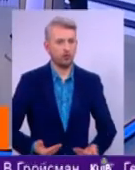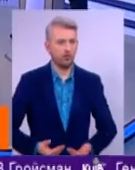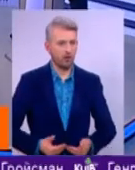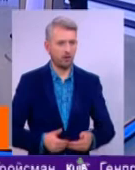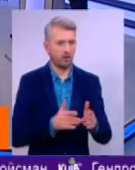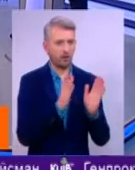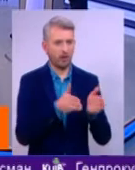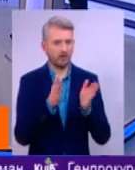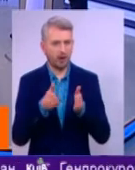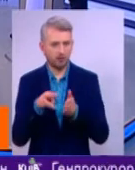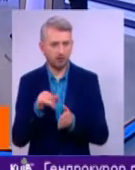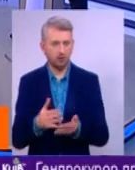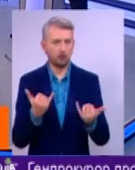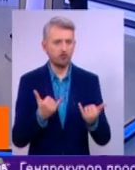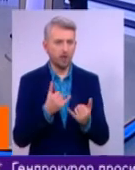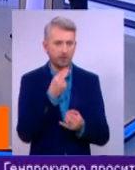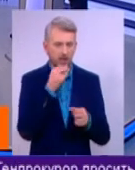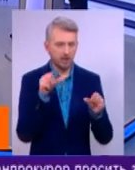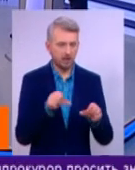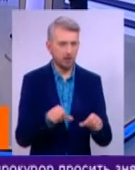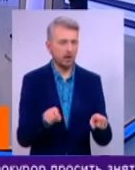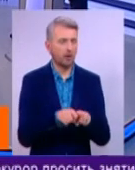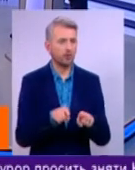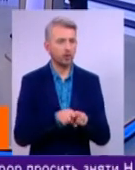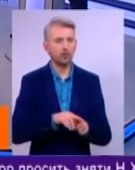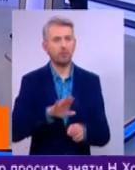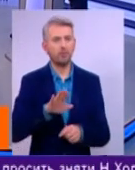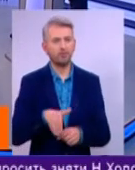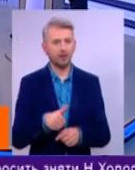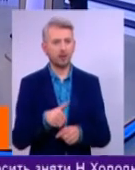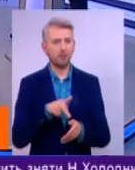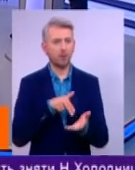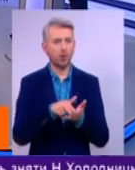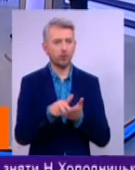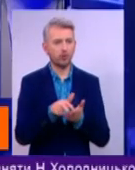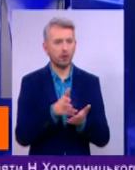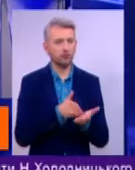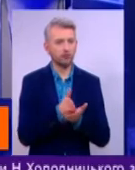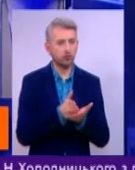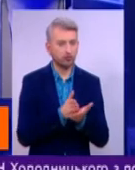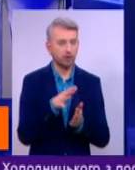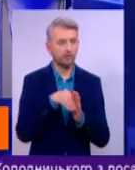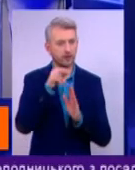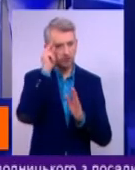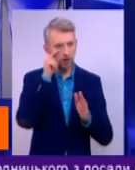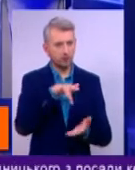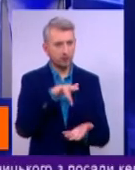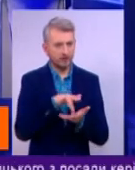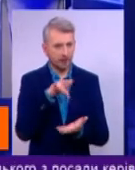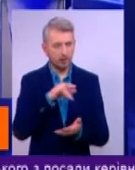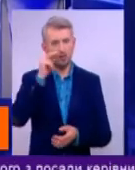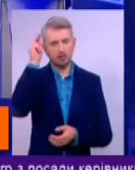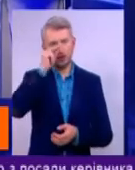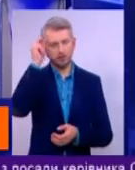казарми, сучасні їдальні. Аналогічно, після проходження служби в навчальному центрі,